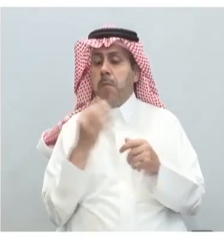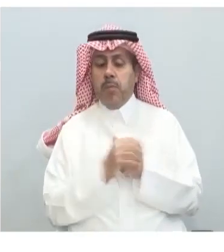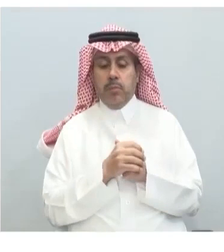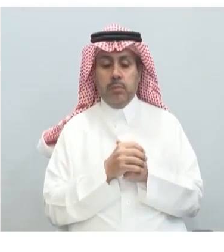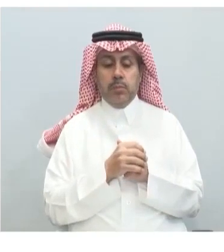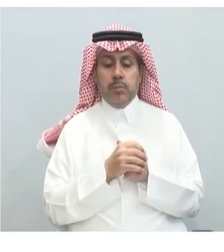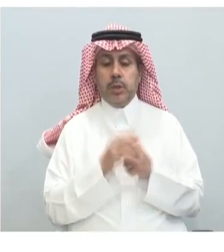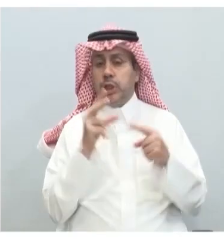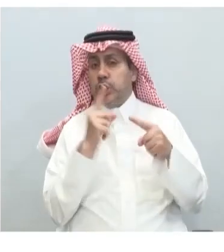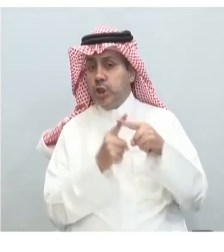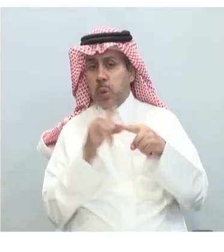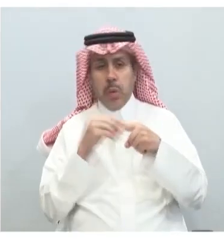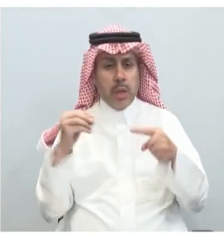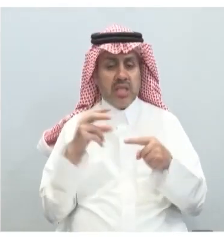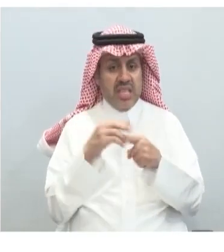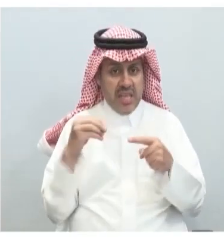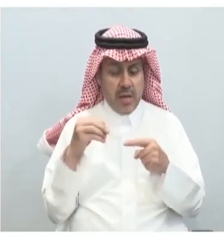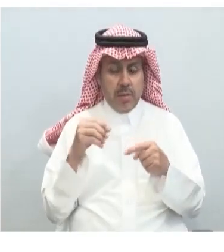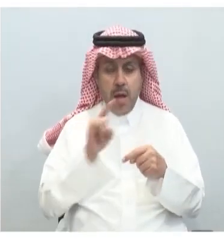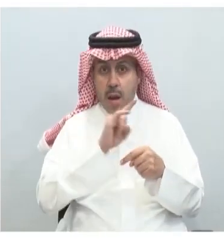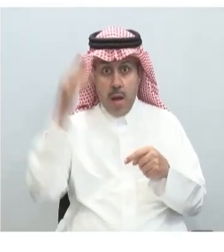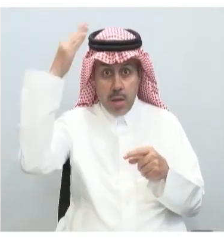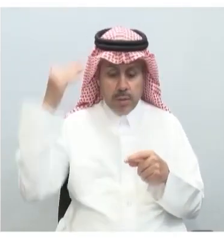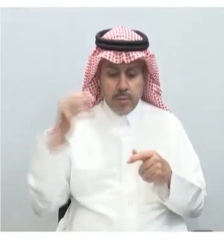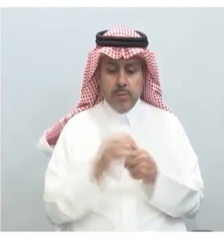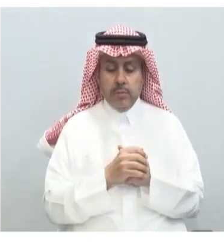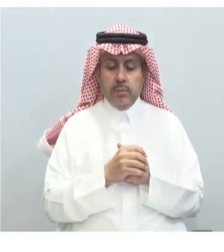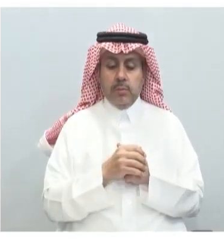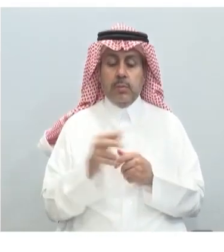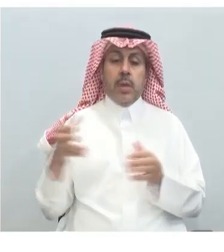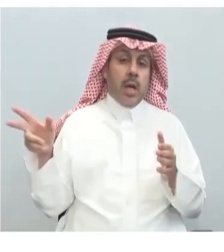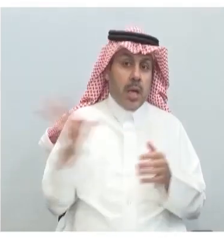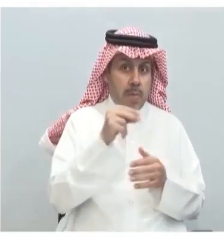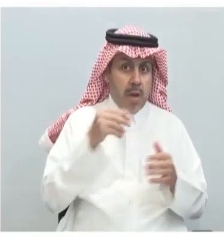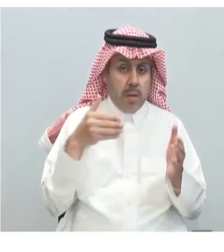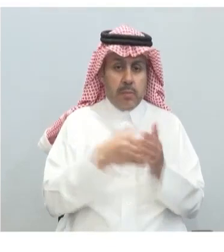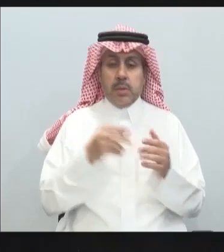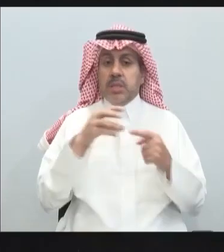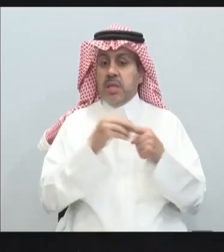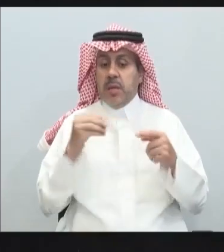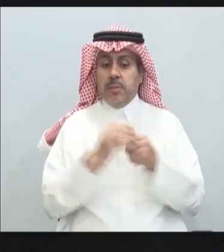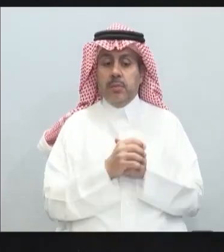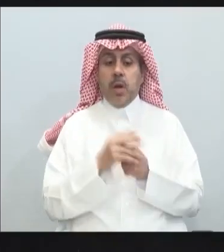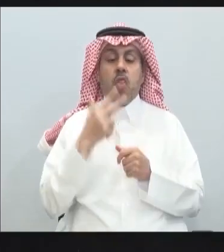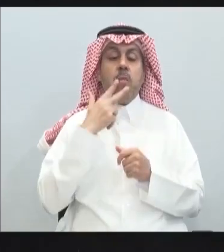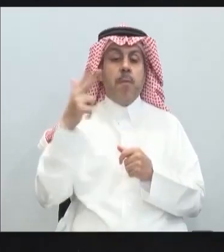الاشارات لدي هنا الاشارات لا ننساها ستعطيني القيمه في النهايه -